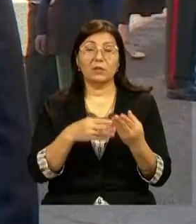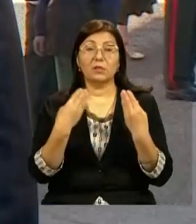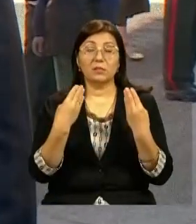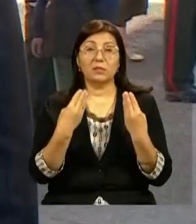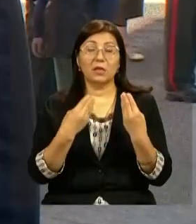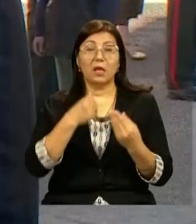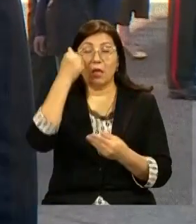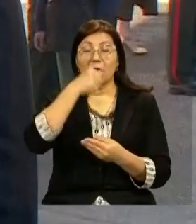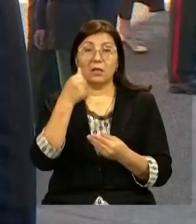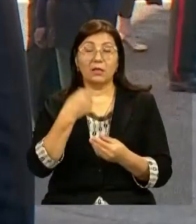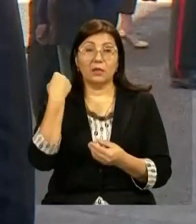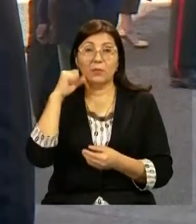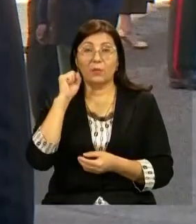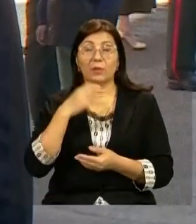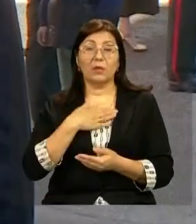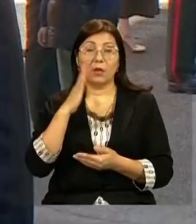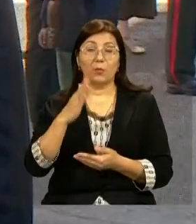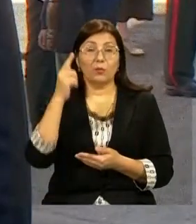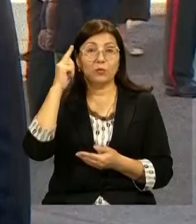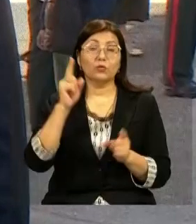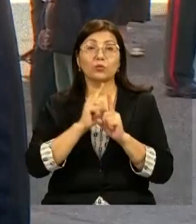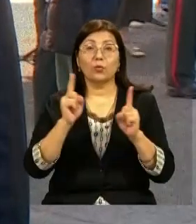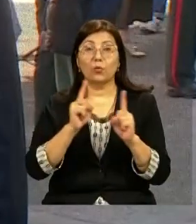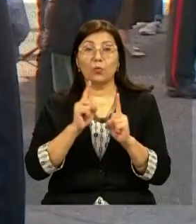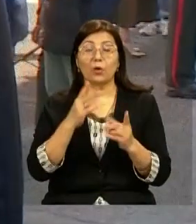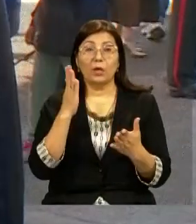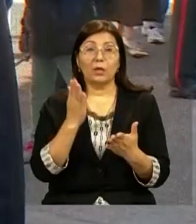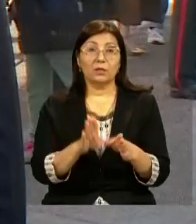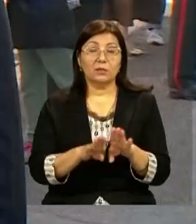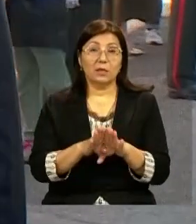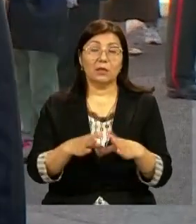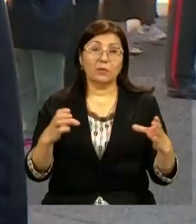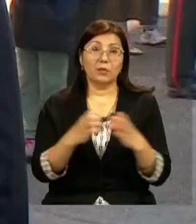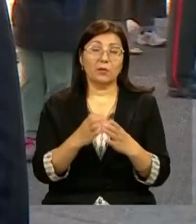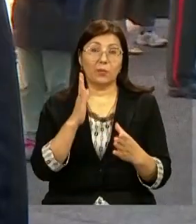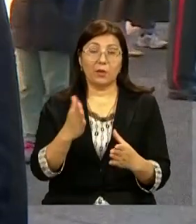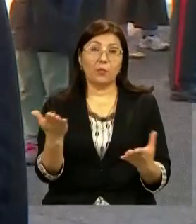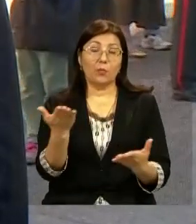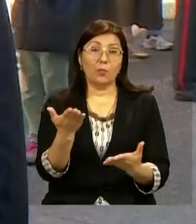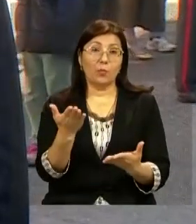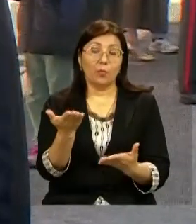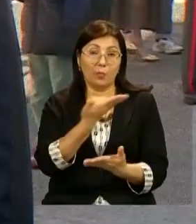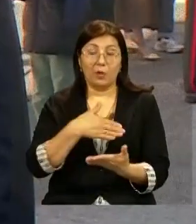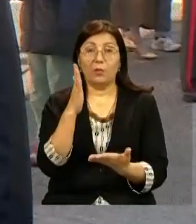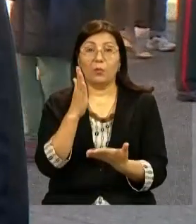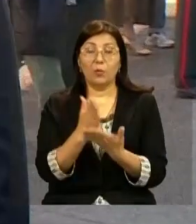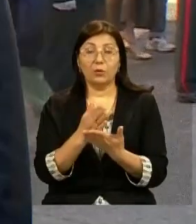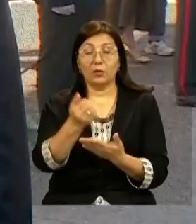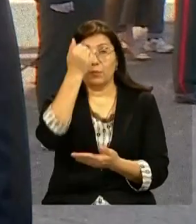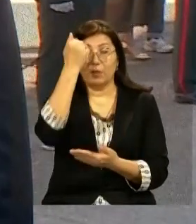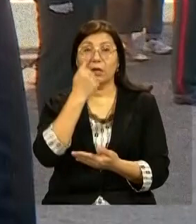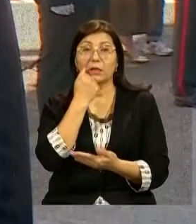Победы. Я думаю, что с таким же составом мы будем вам